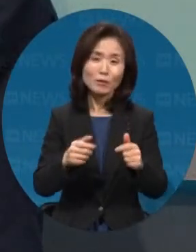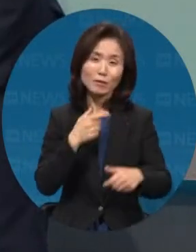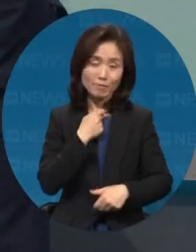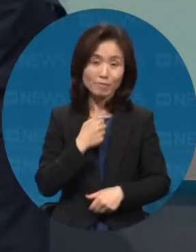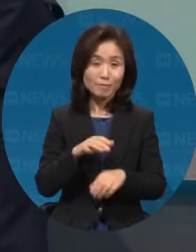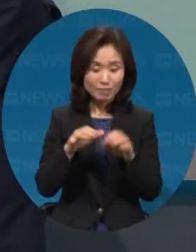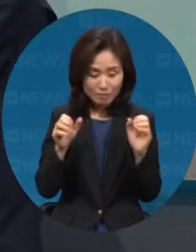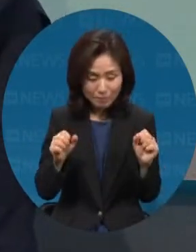씁니다